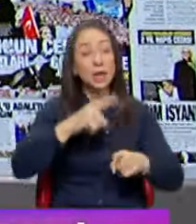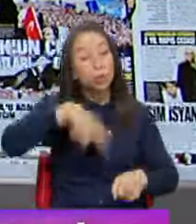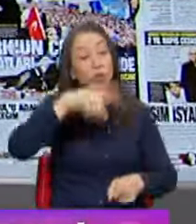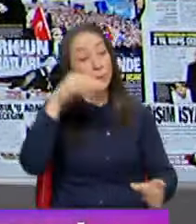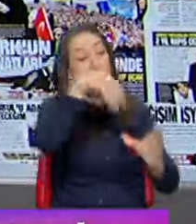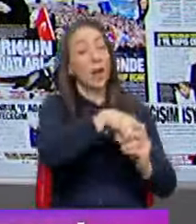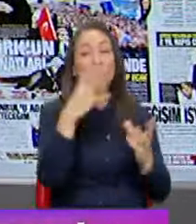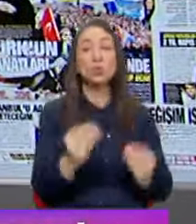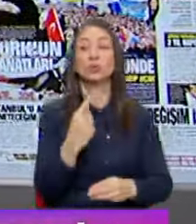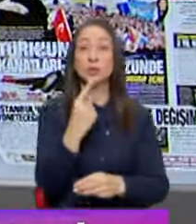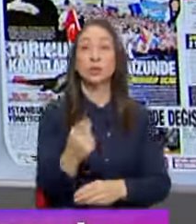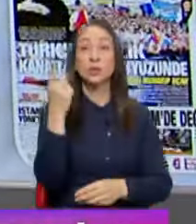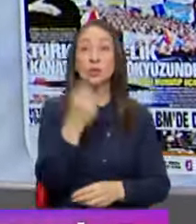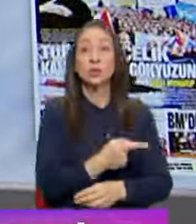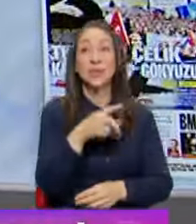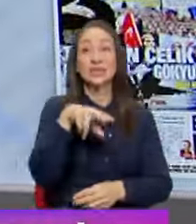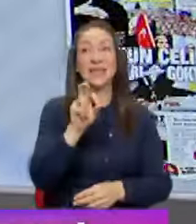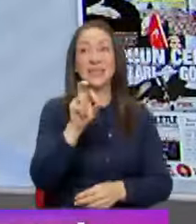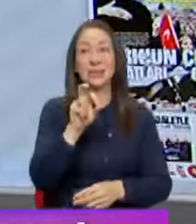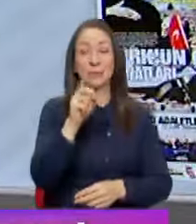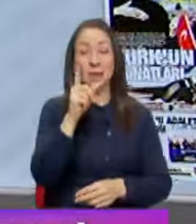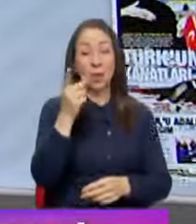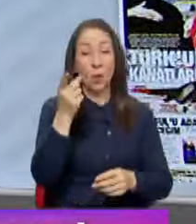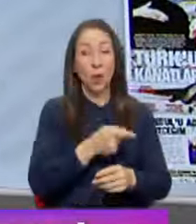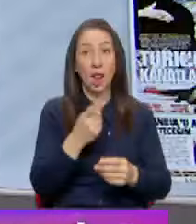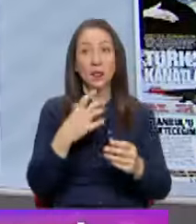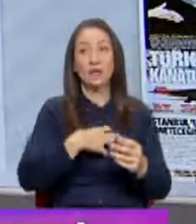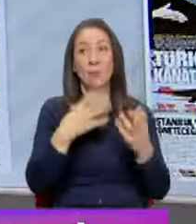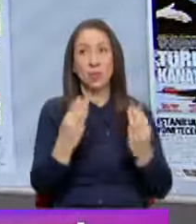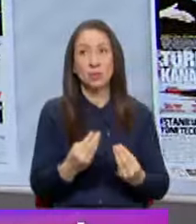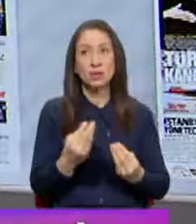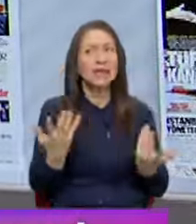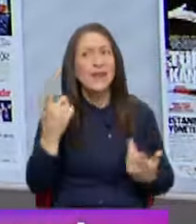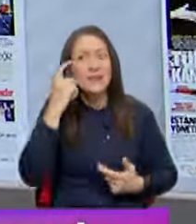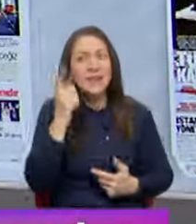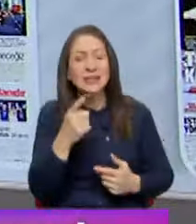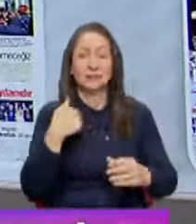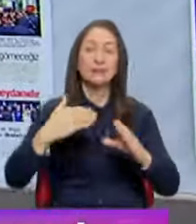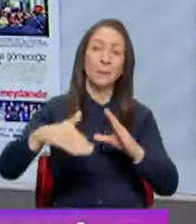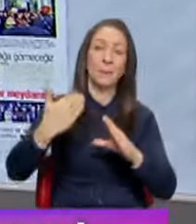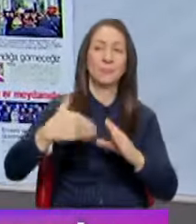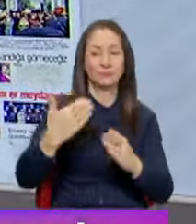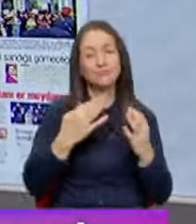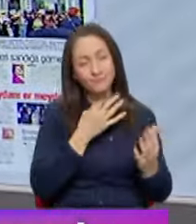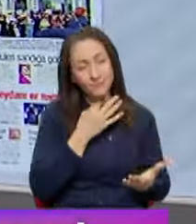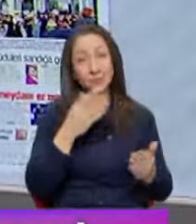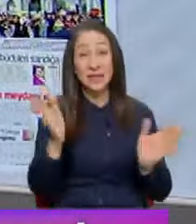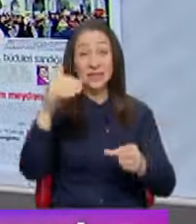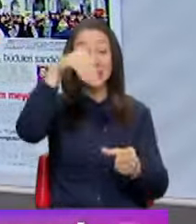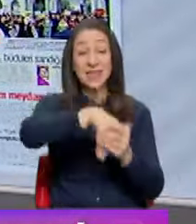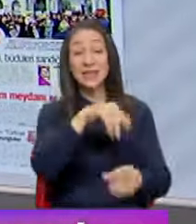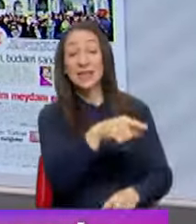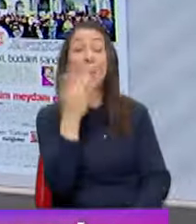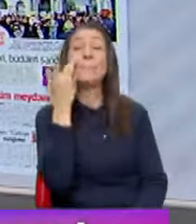gündemi olsun diyenler de % 180'lik bir orana sahip oldular nedir görüşleriniz bizimle paylaşın sandıkta belli